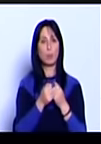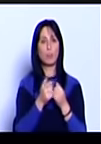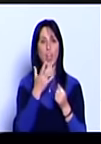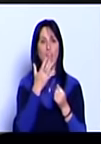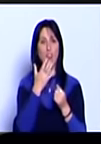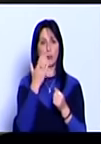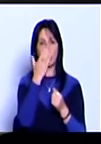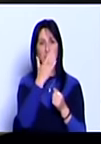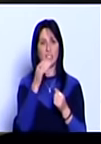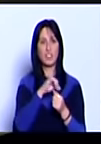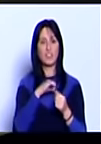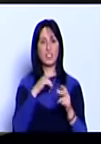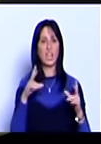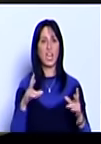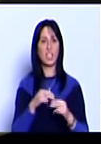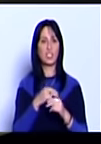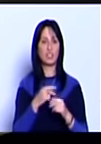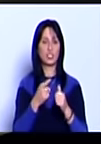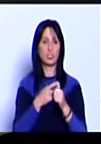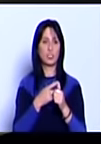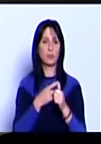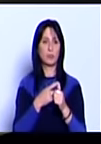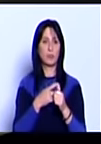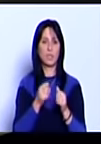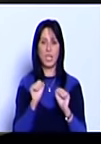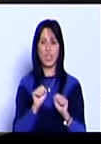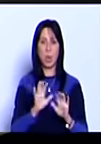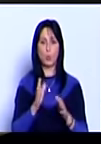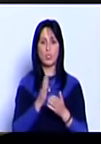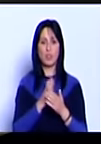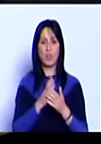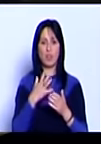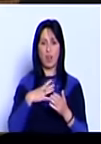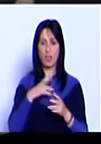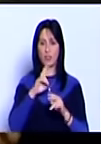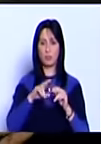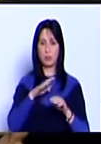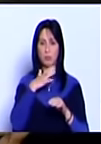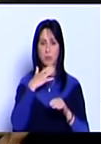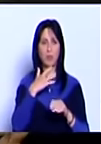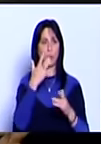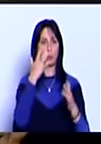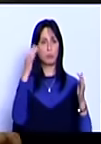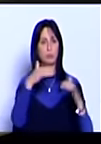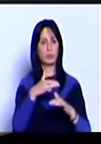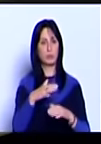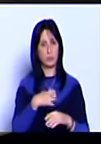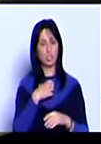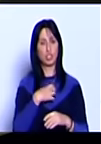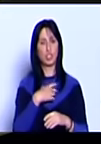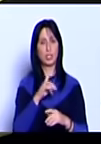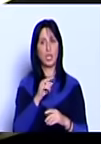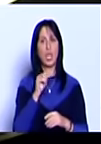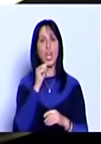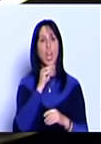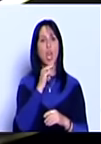ეროვნული სახალხო თვითგადარჩენის იმპულსი, როცა ის დაუცველად გრძნობს თავს და ბევრი რაღაცა ქსენოფობიური შეიძლება დაემატონ და